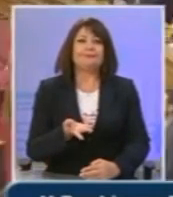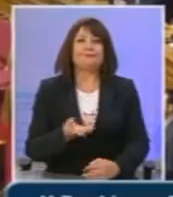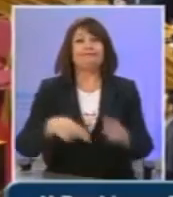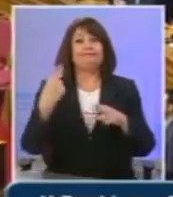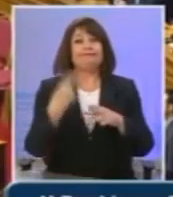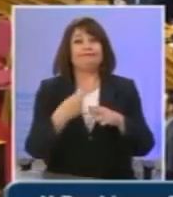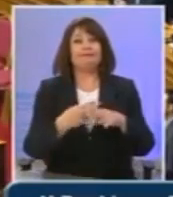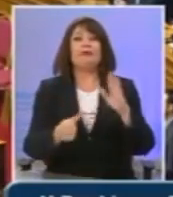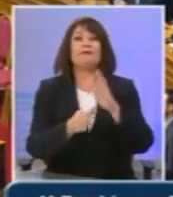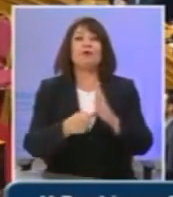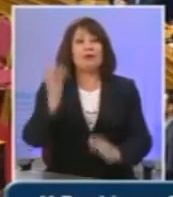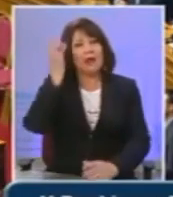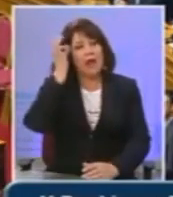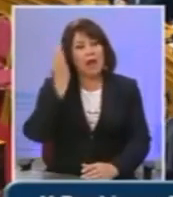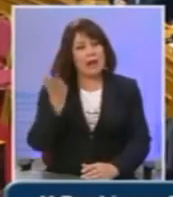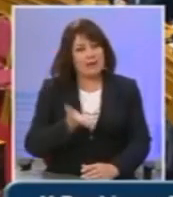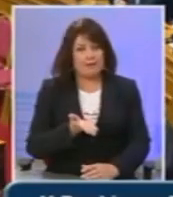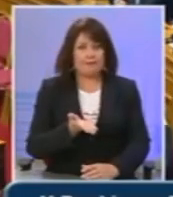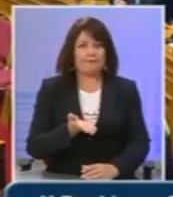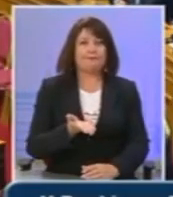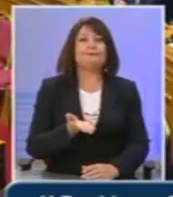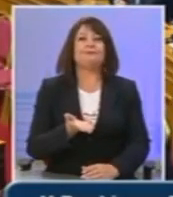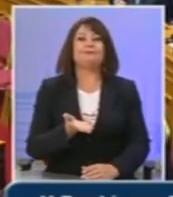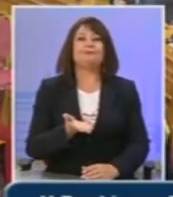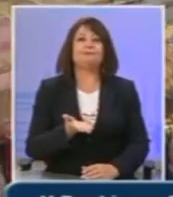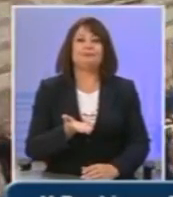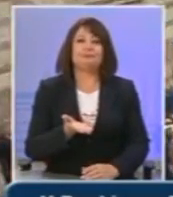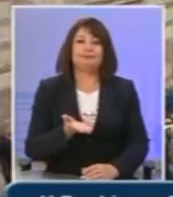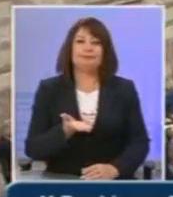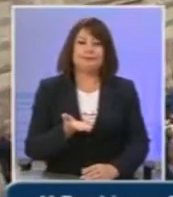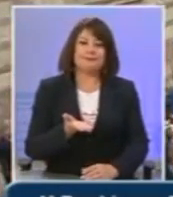Εξοχότατε κύριε Πρόεδρε της Γαλλικής Δημοκρατίας,